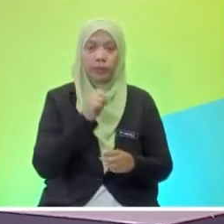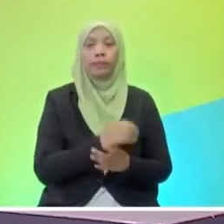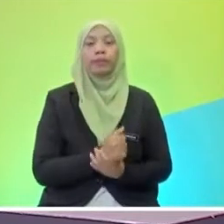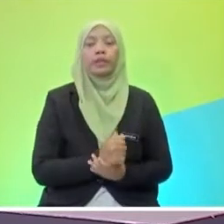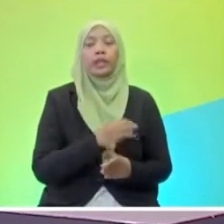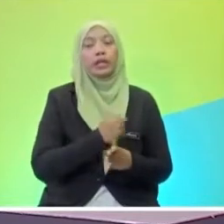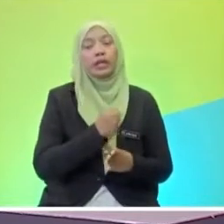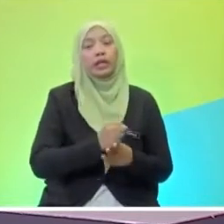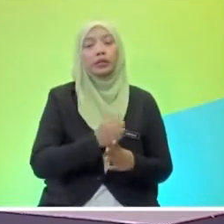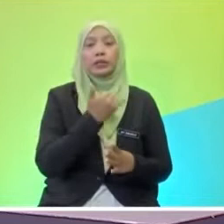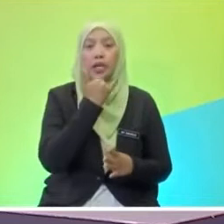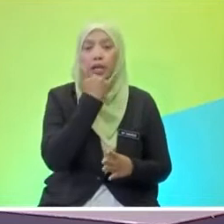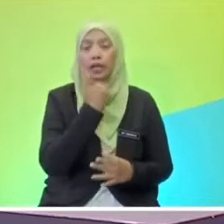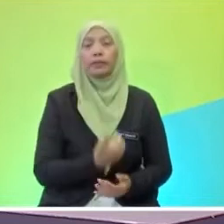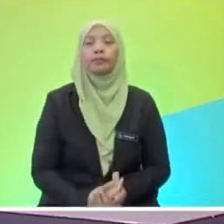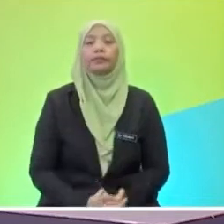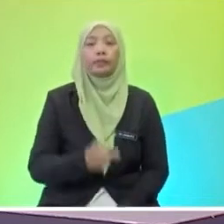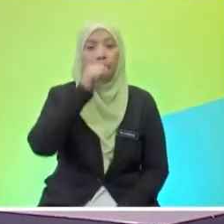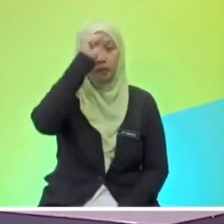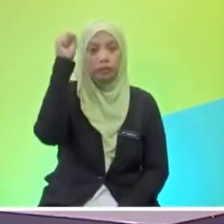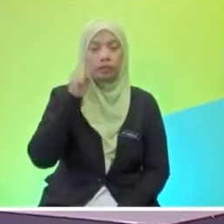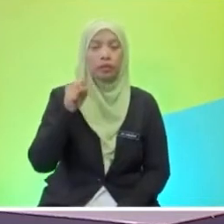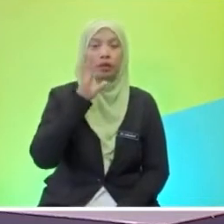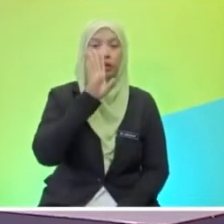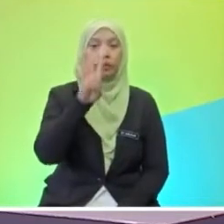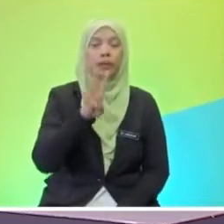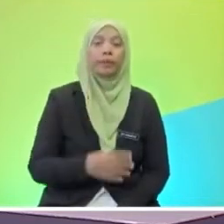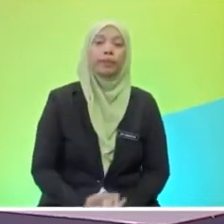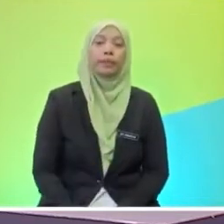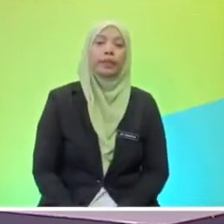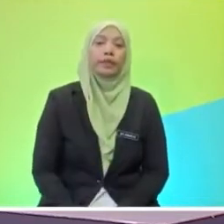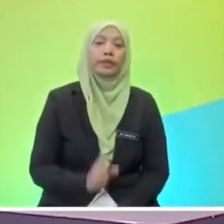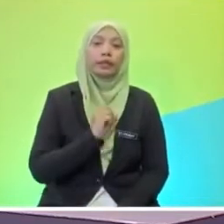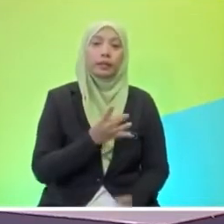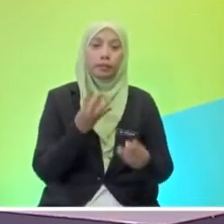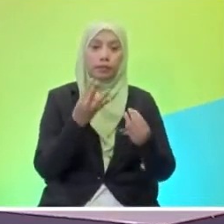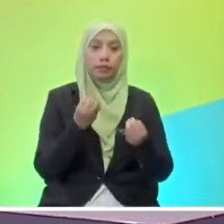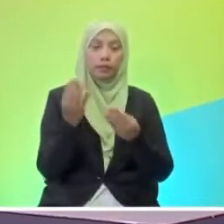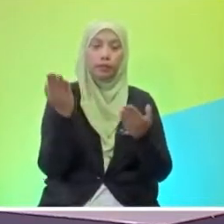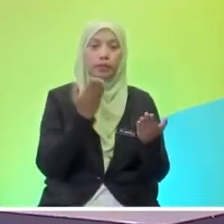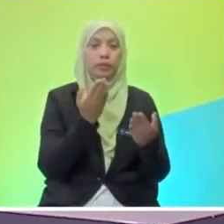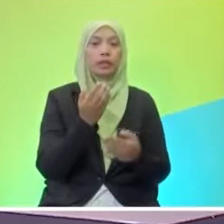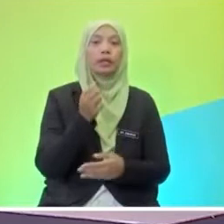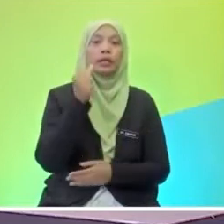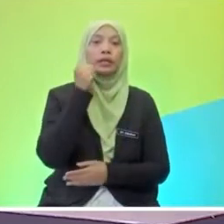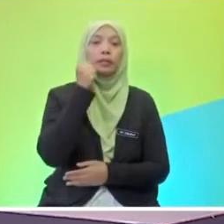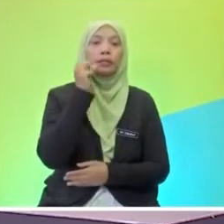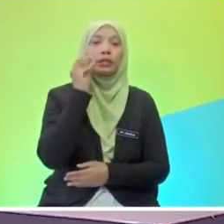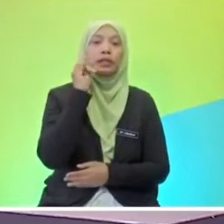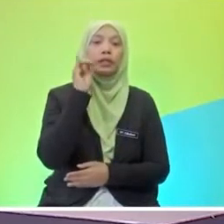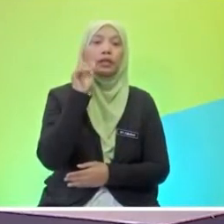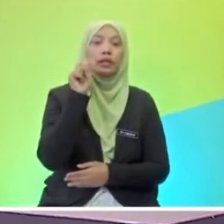lagi Oke soalan 4 pula sini kita nak minta Amira baca dan jawab